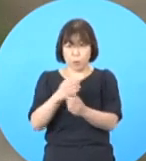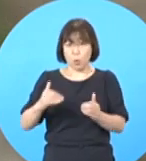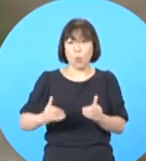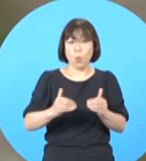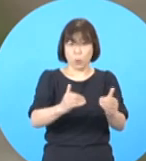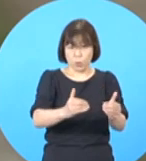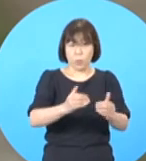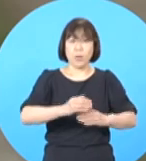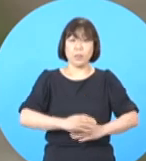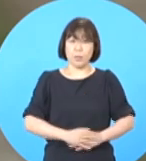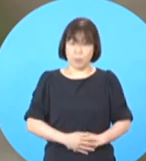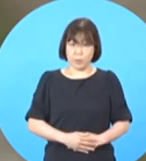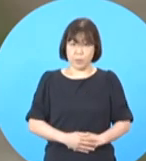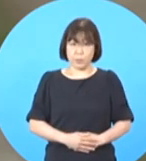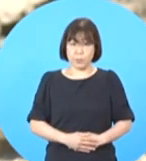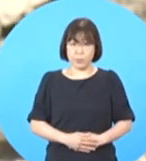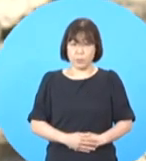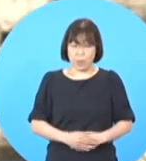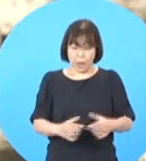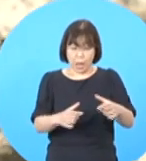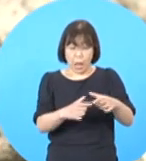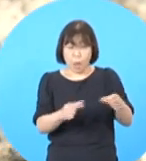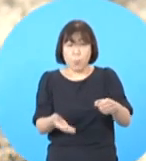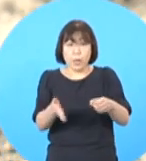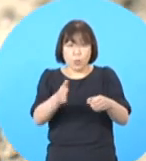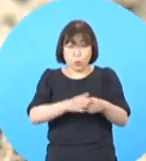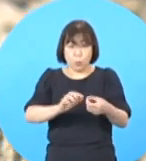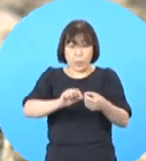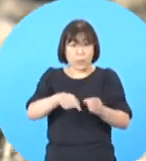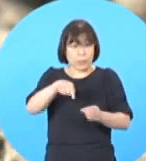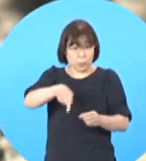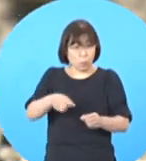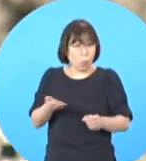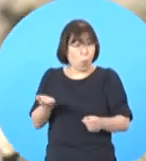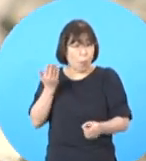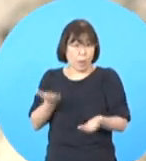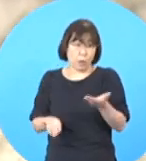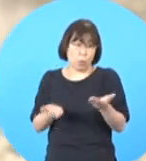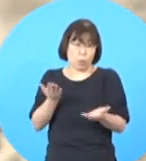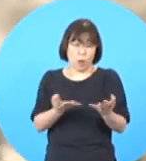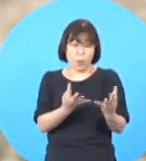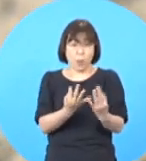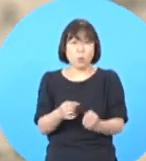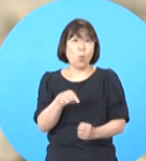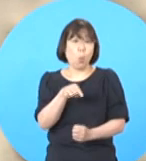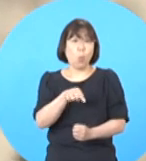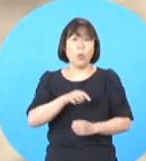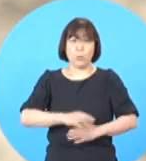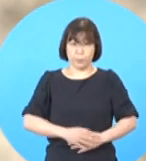。葉に含まれる色素も従来より多くなっています。